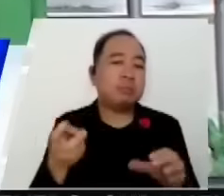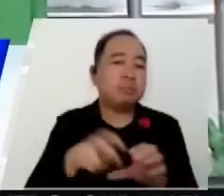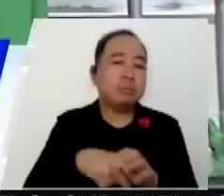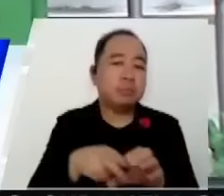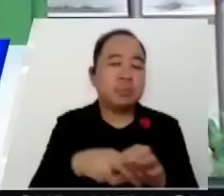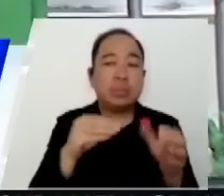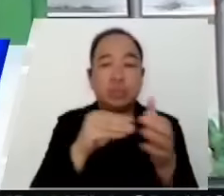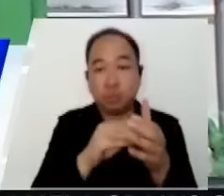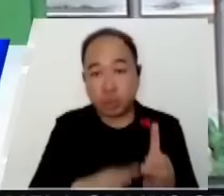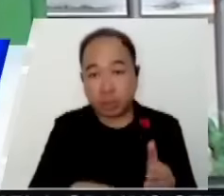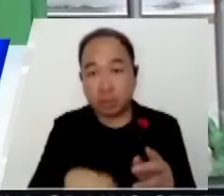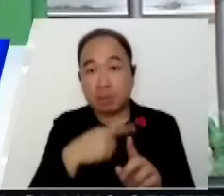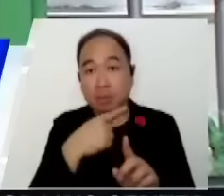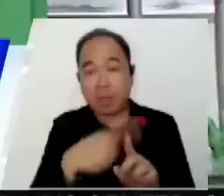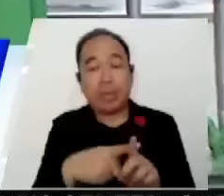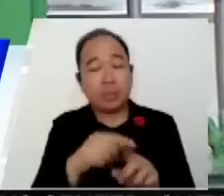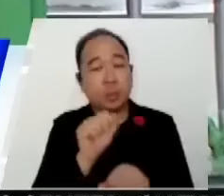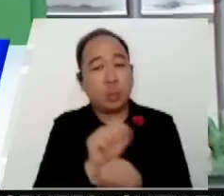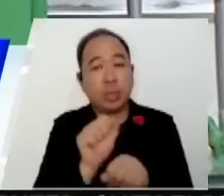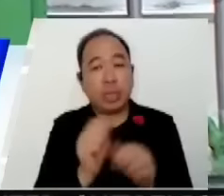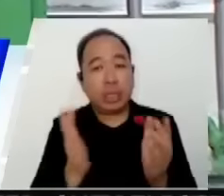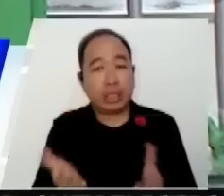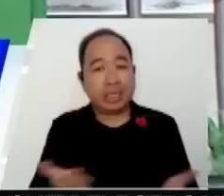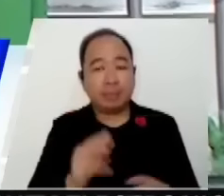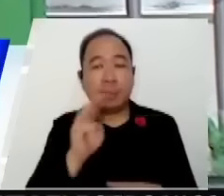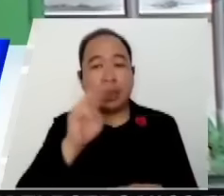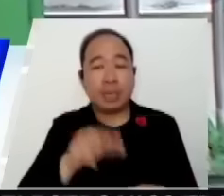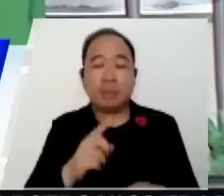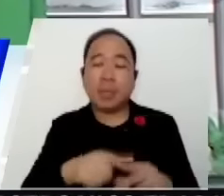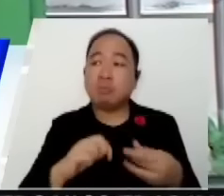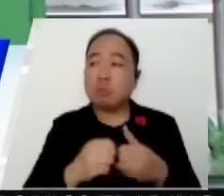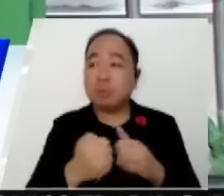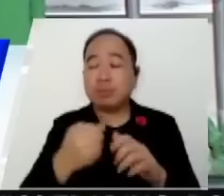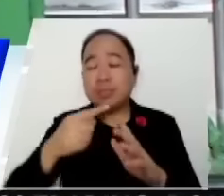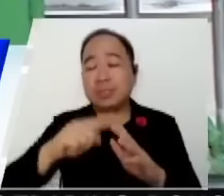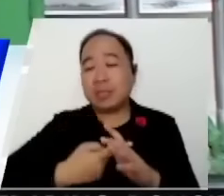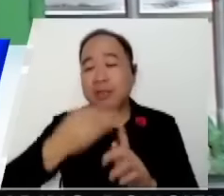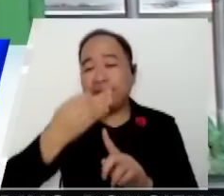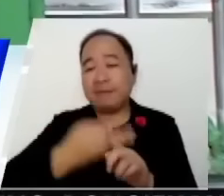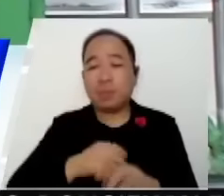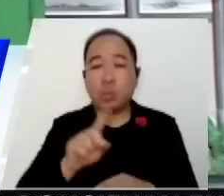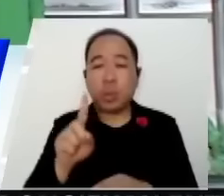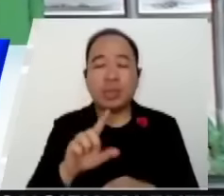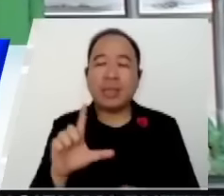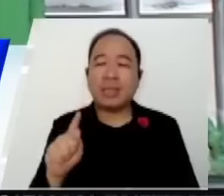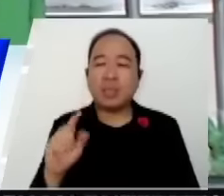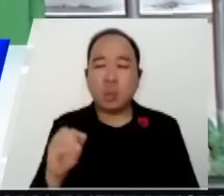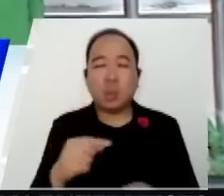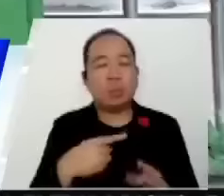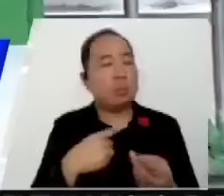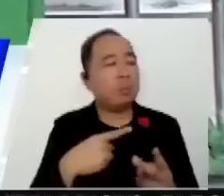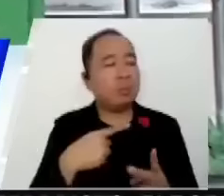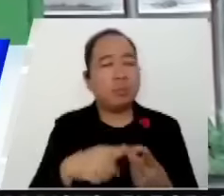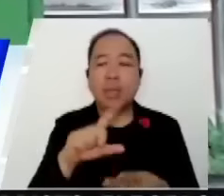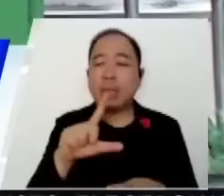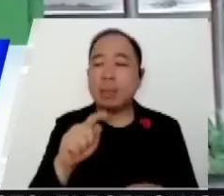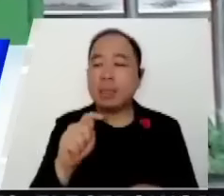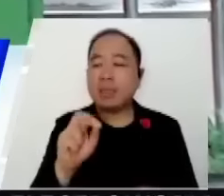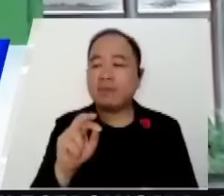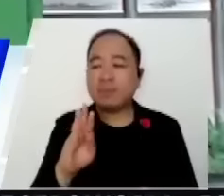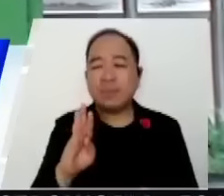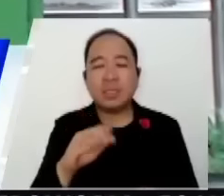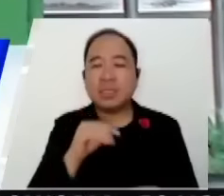mga manggagawa dito sa Maynila. Ang problema, sa February 1, pagbabawalan na ng LTO at LTFRB ang mga unconsolidated